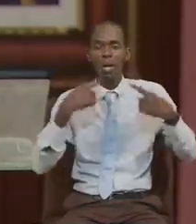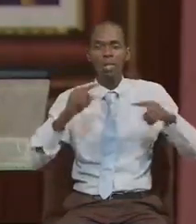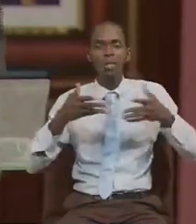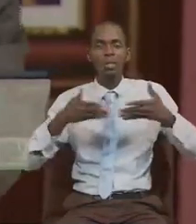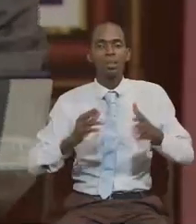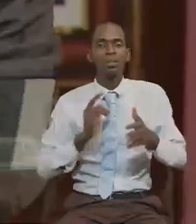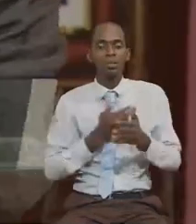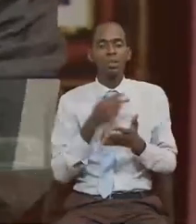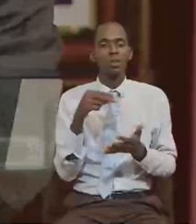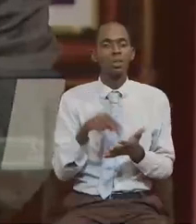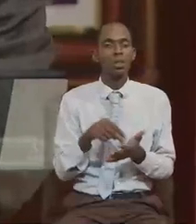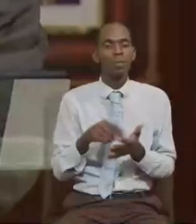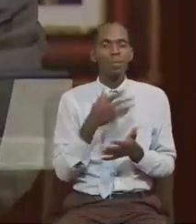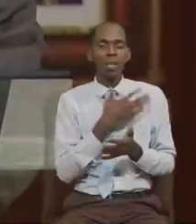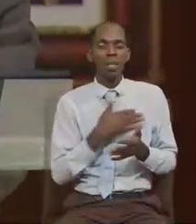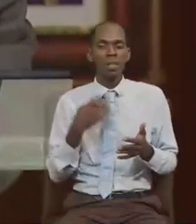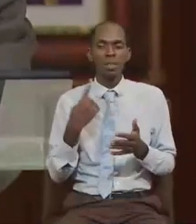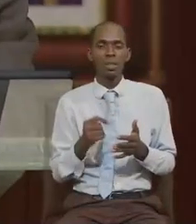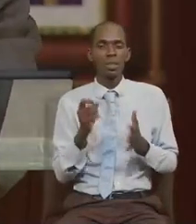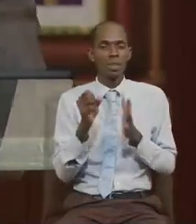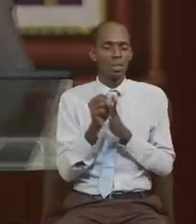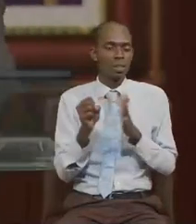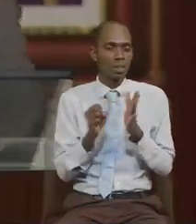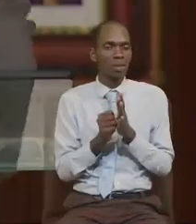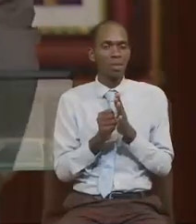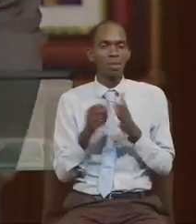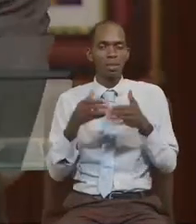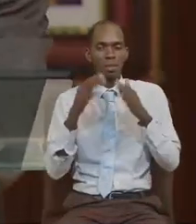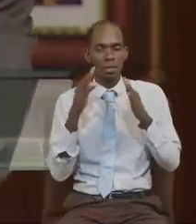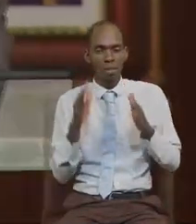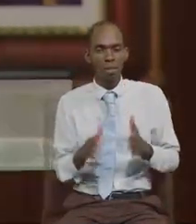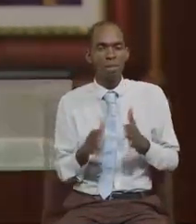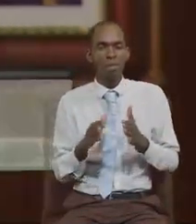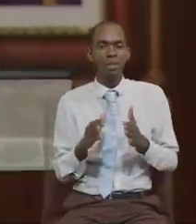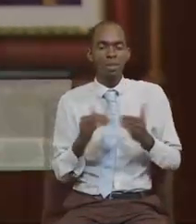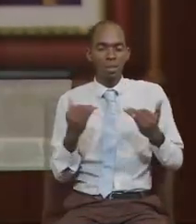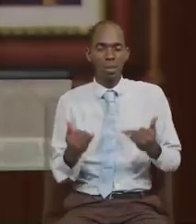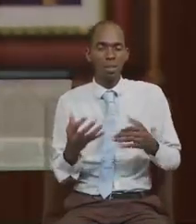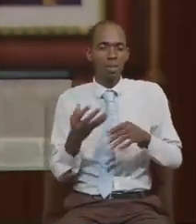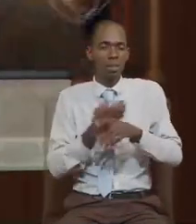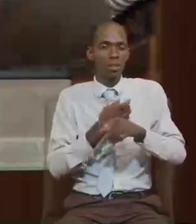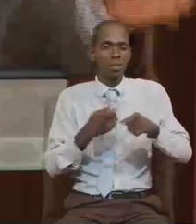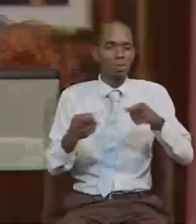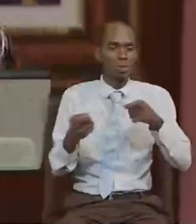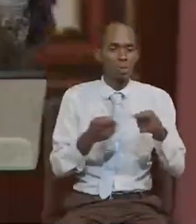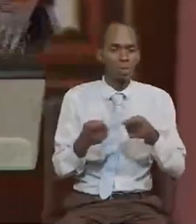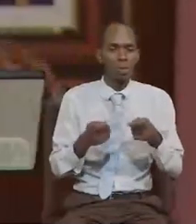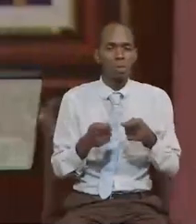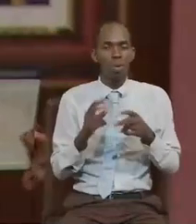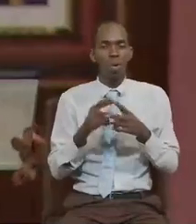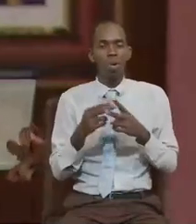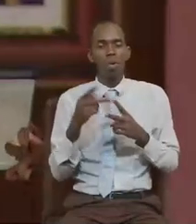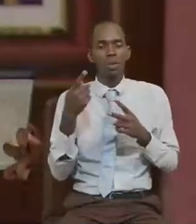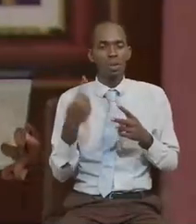et le pasteur prend le relais, ou le camp, commandant du camp prend le relais, ou bien le pasteur de la